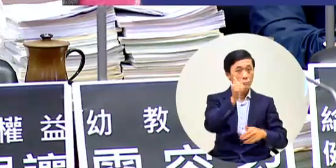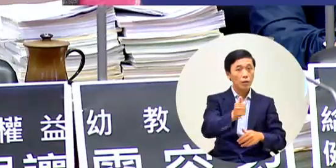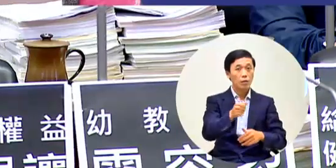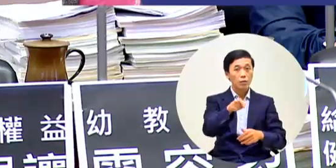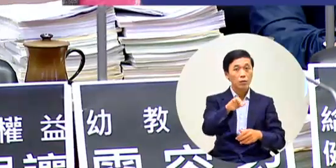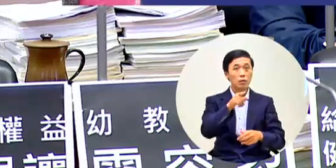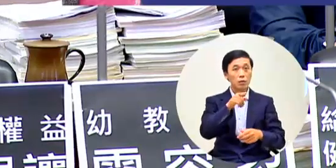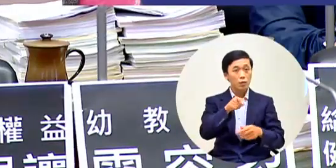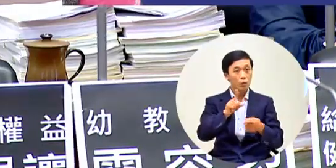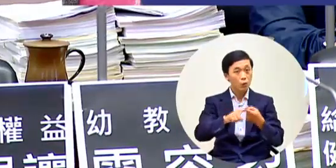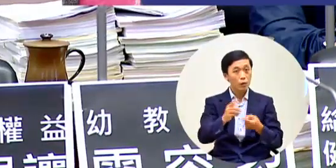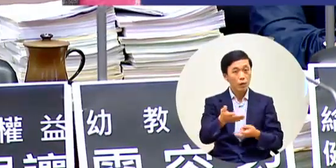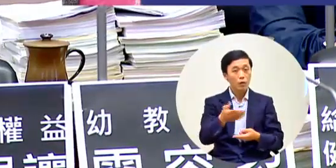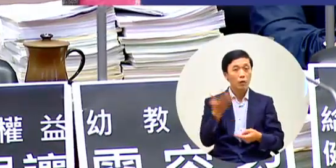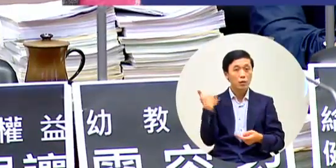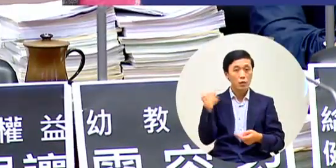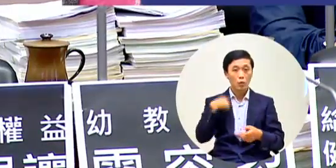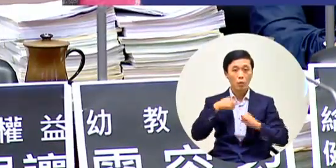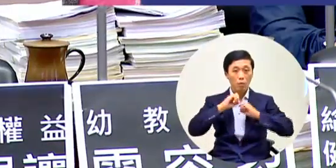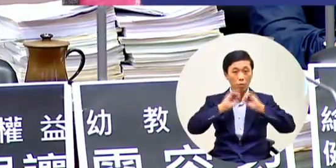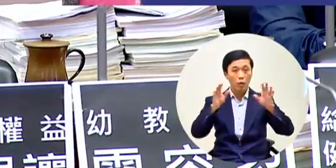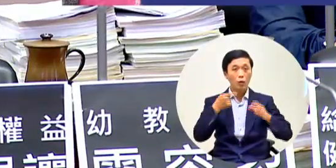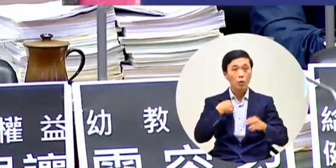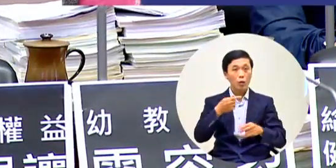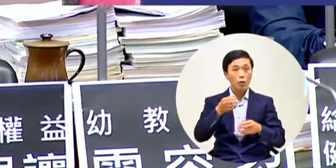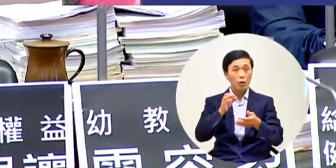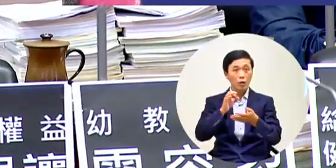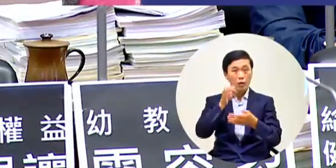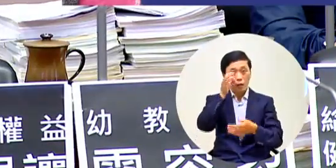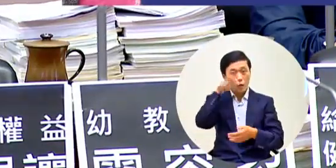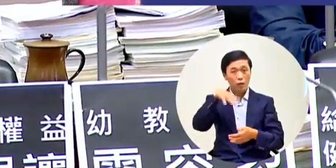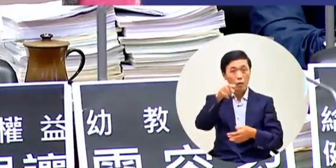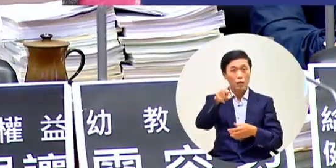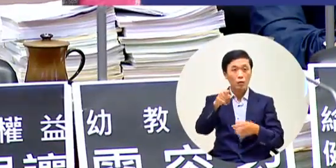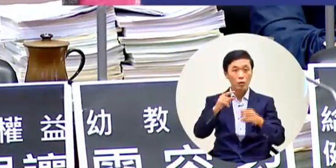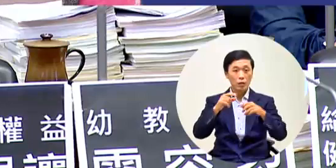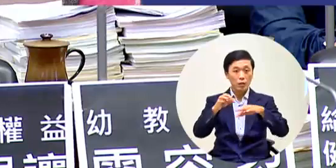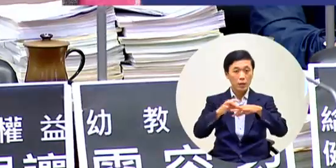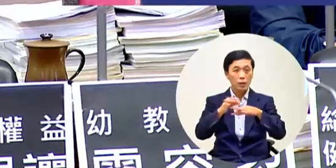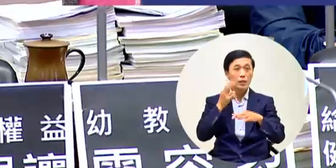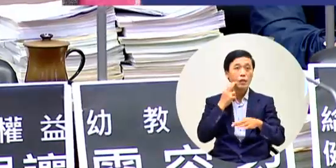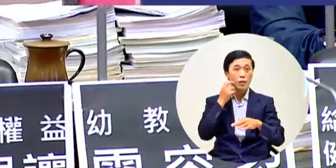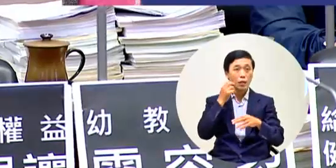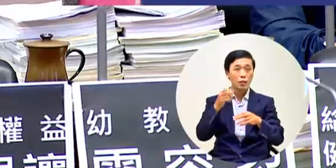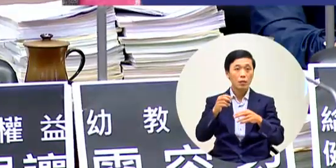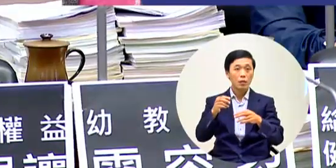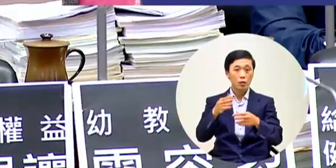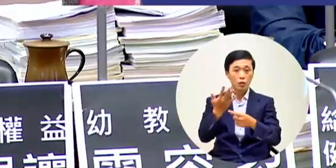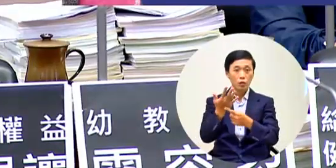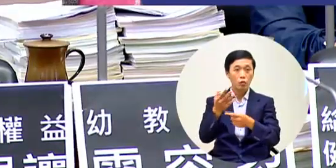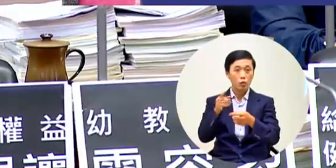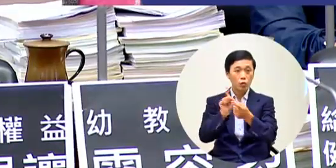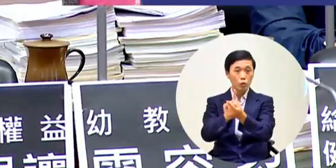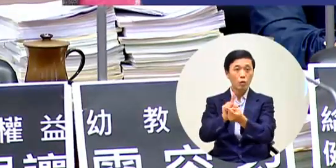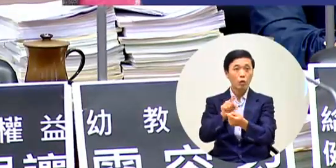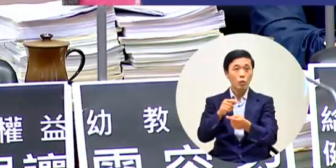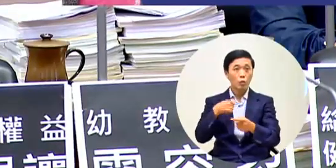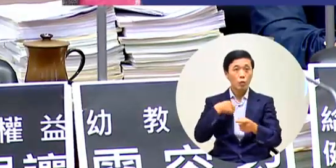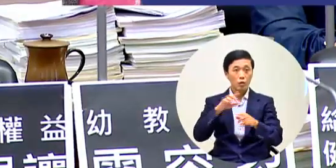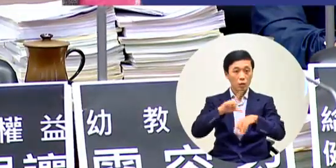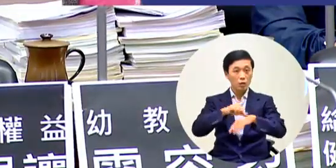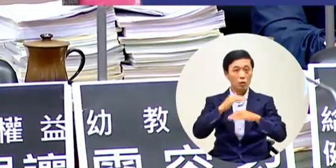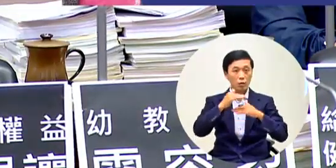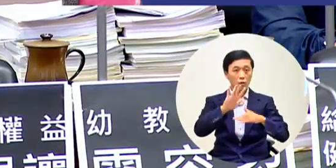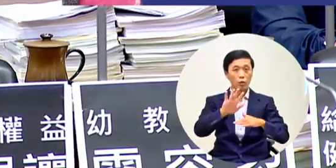我上次揭露，就我只看到金刚的手段在对待我们的孩子，所以我目前时间有限，麻烦三位针对这